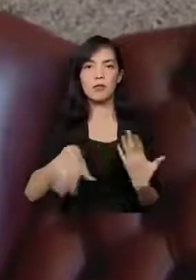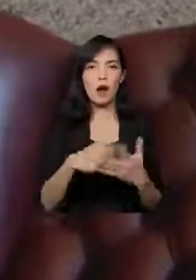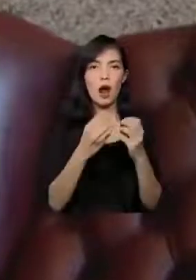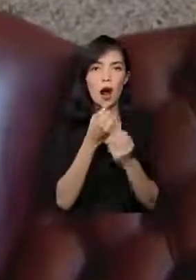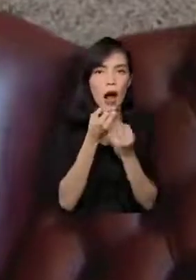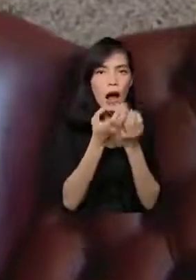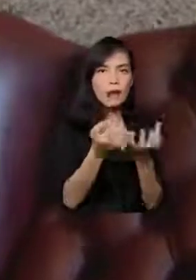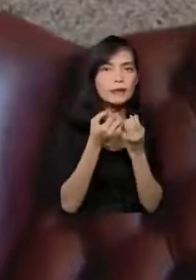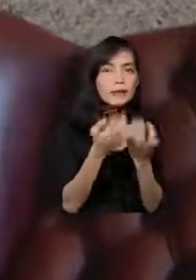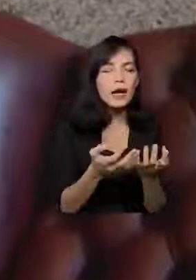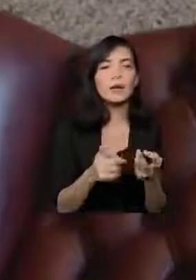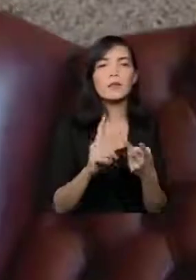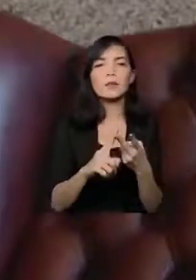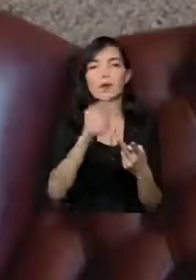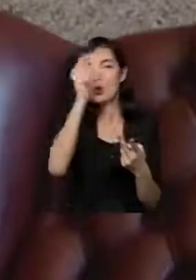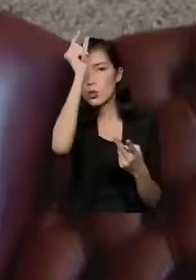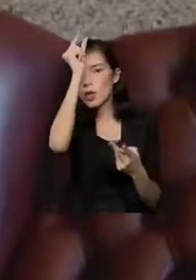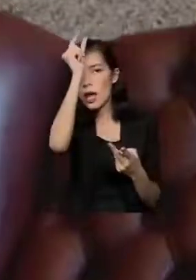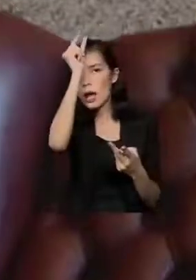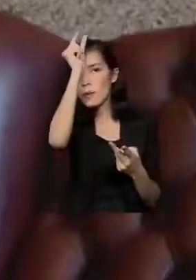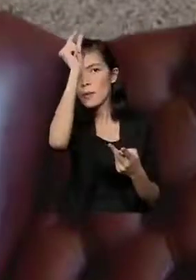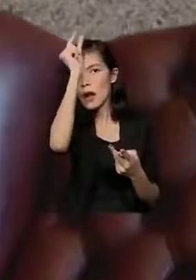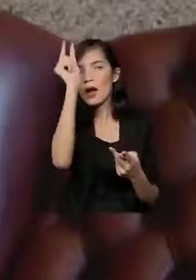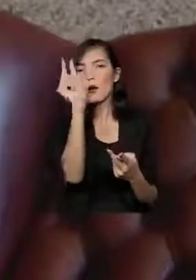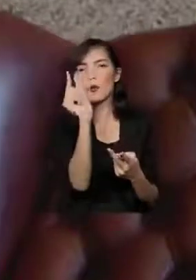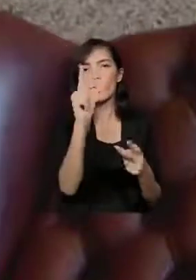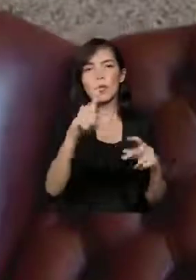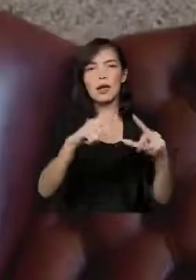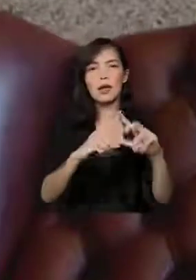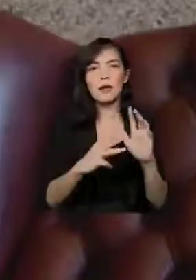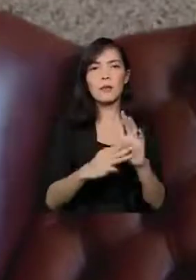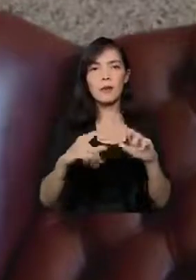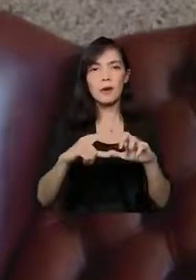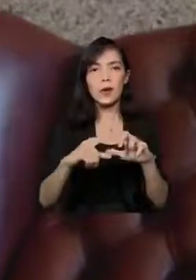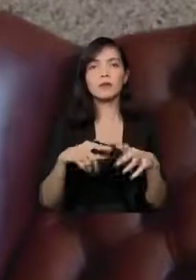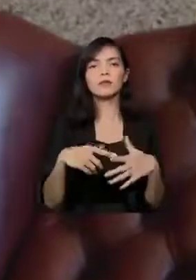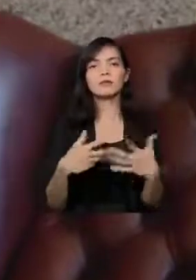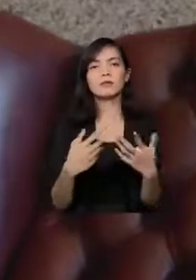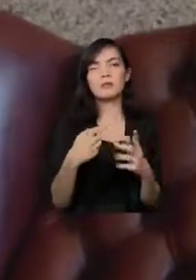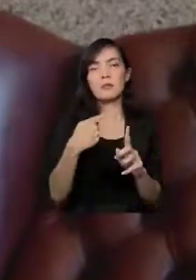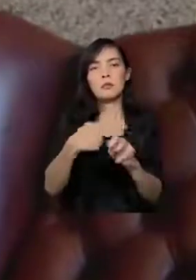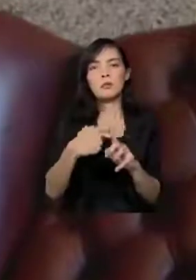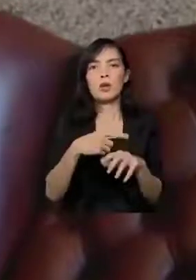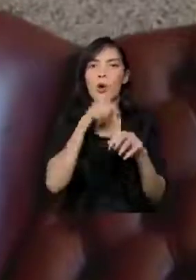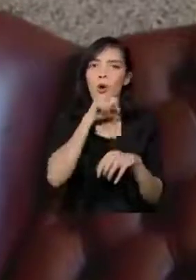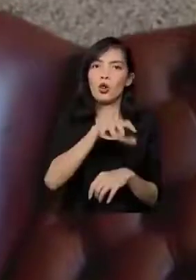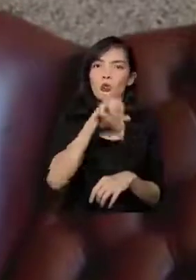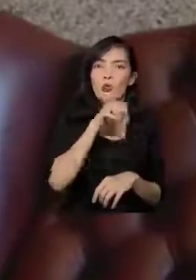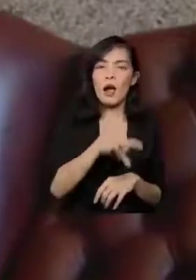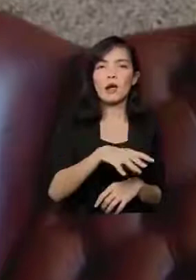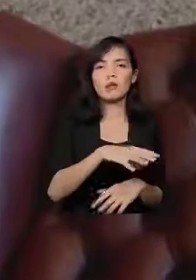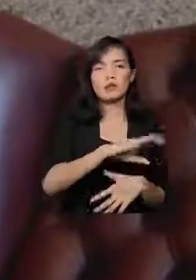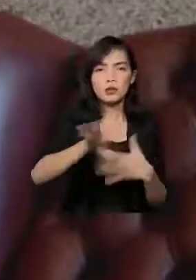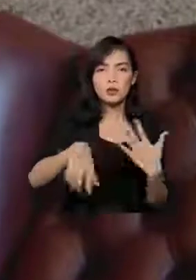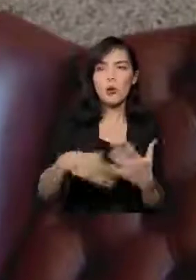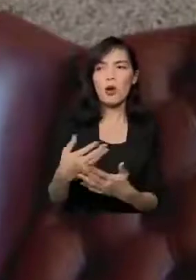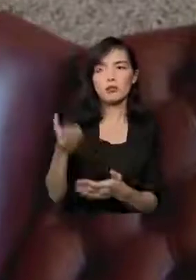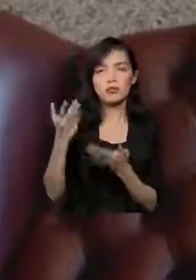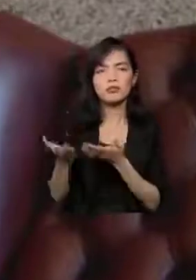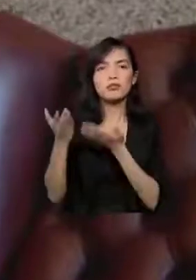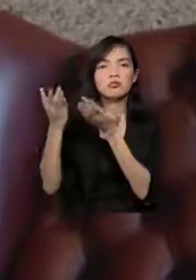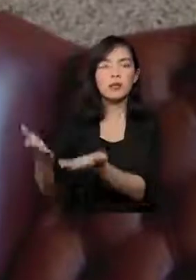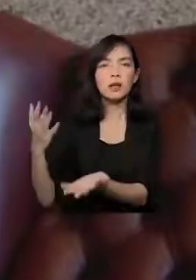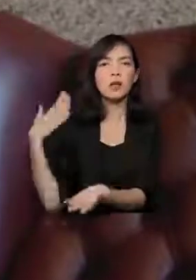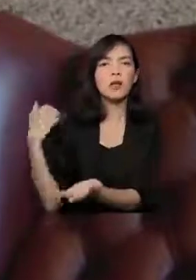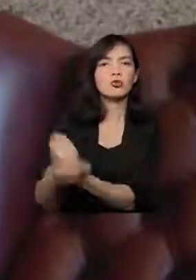juga wah para ulama dan bahkan Hai khutbah-khutbah nya itu itu juga bisa